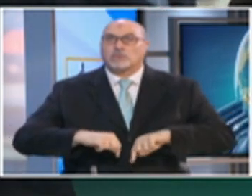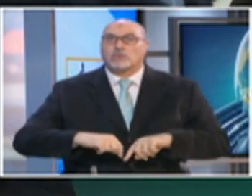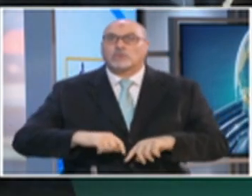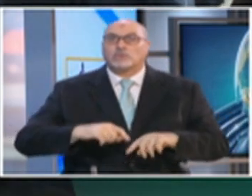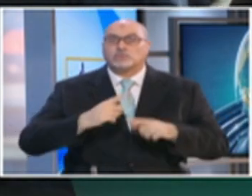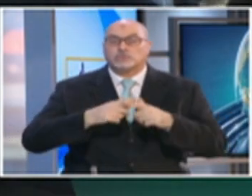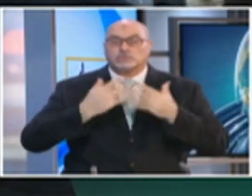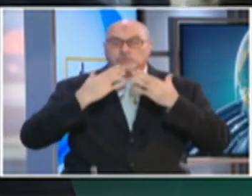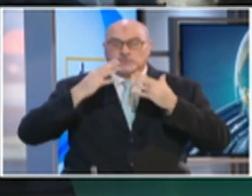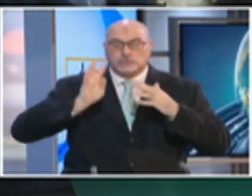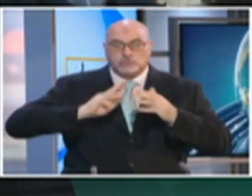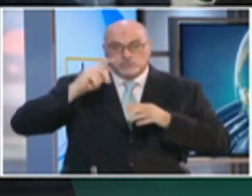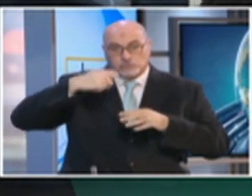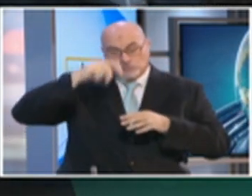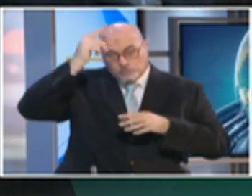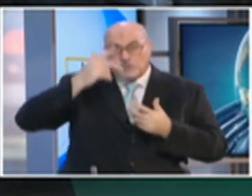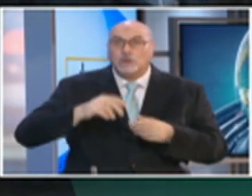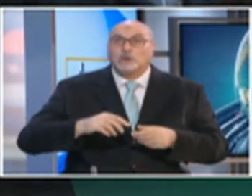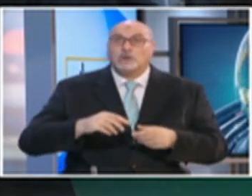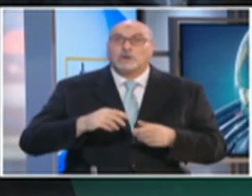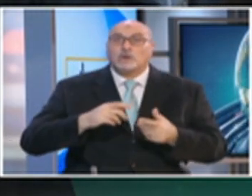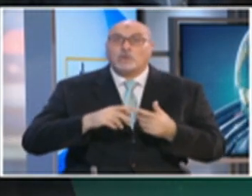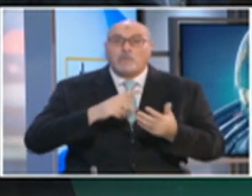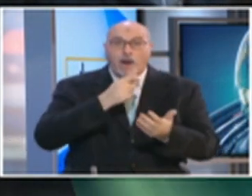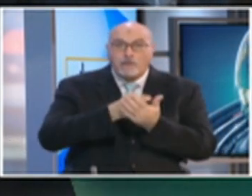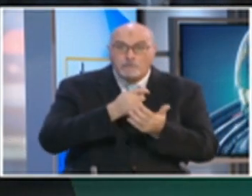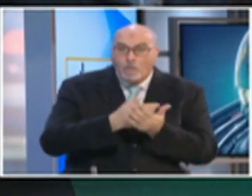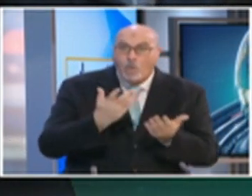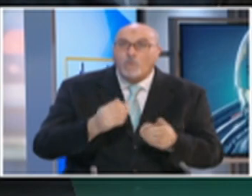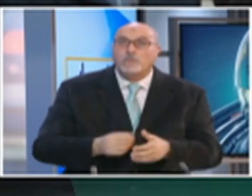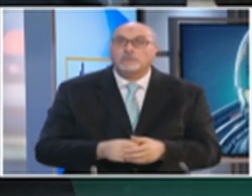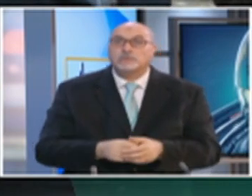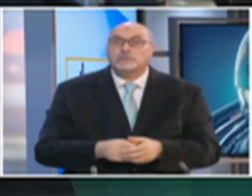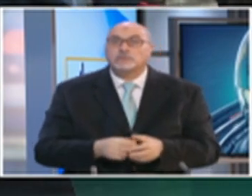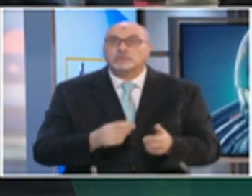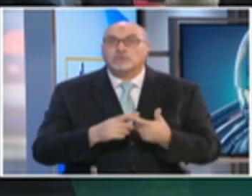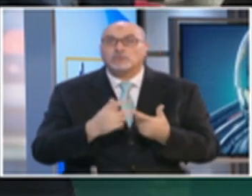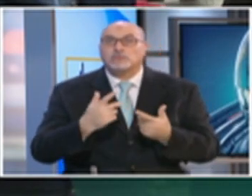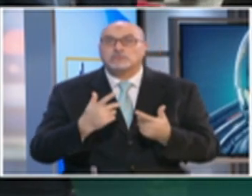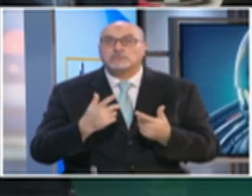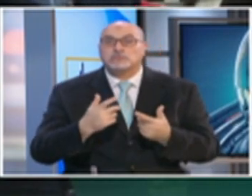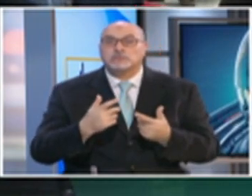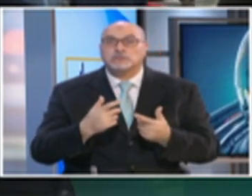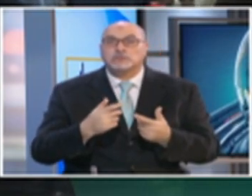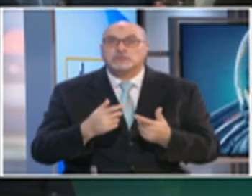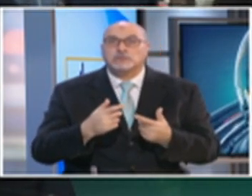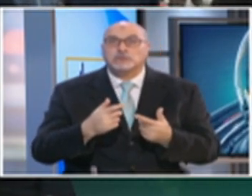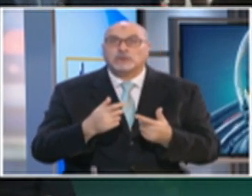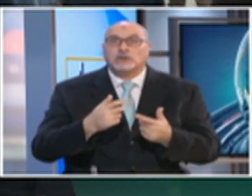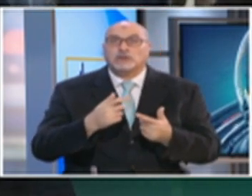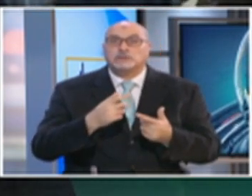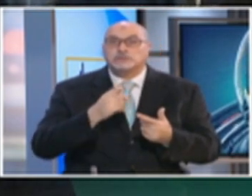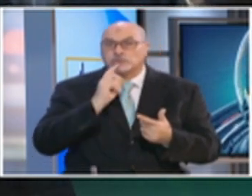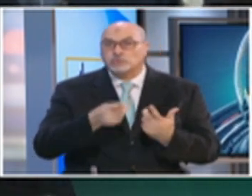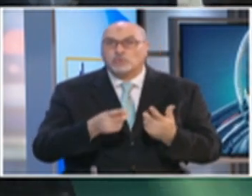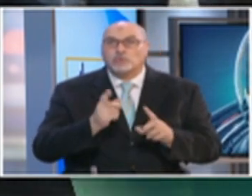دارته، إجراءات تاع الضرائب، المهم إجراءات دارتهم دولة جزائرية باش تعاون المواطنين